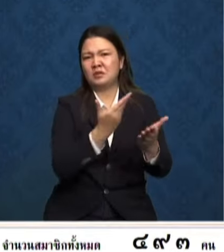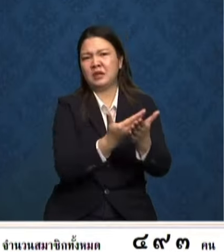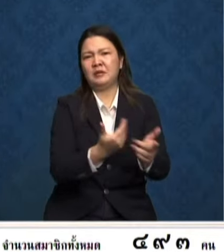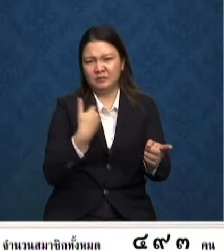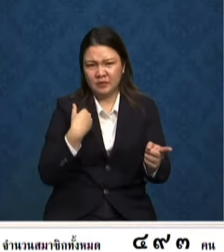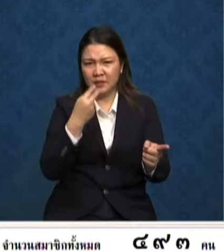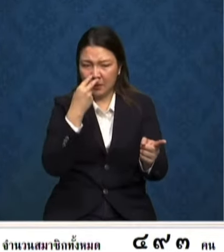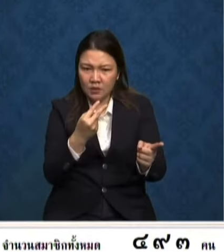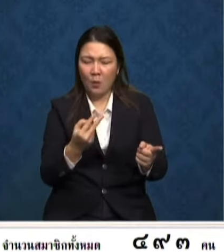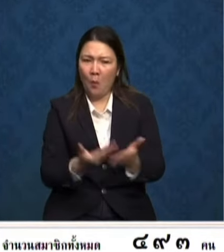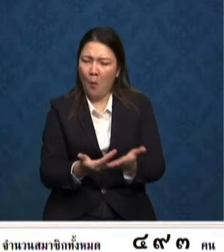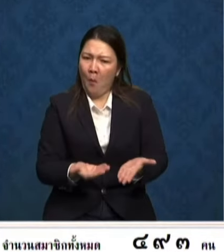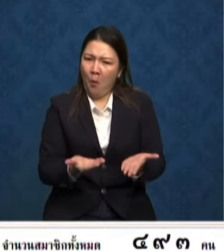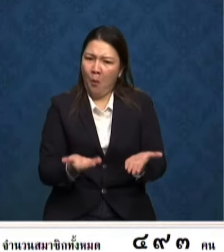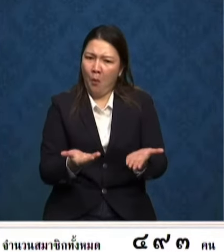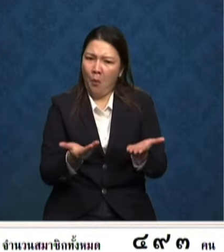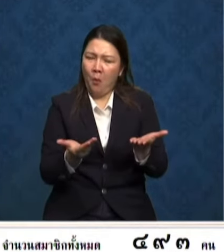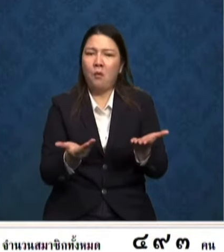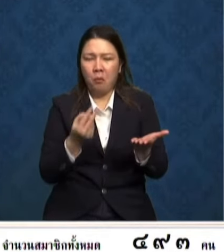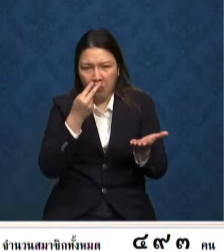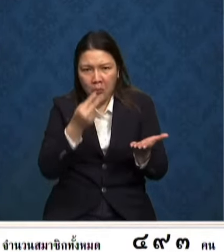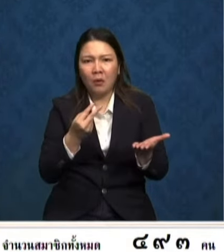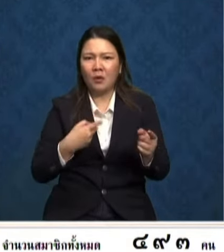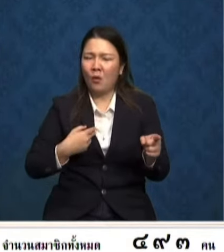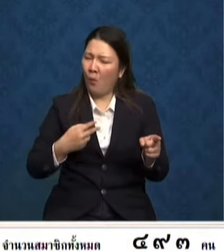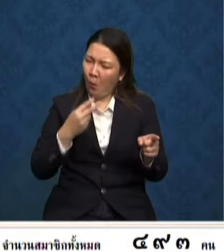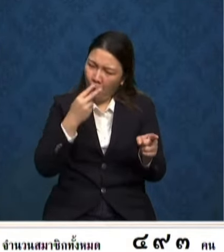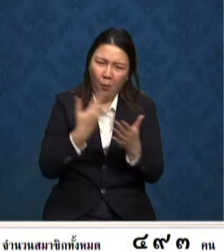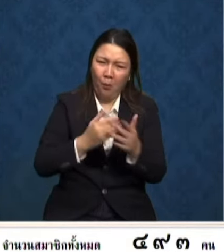ากขึ้นและมีความถี่มากขึ้นทุกขณะ